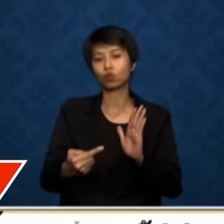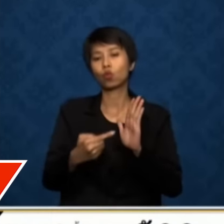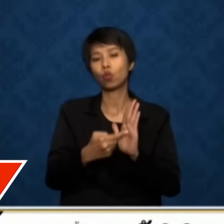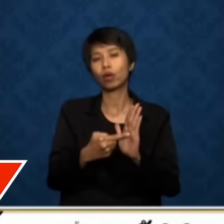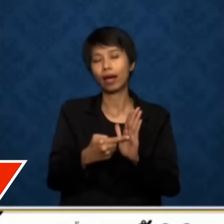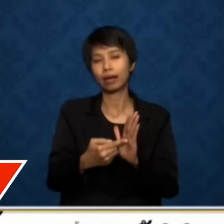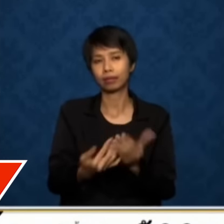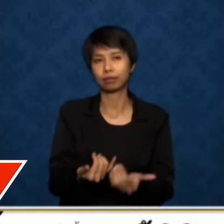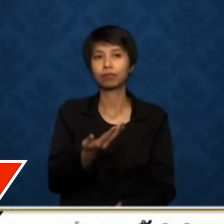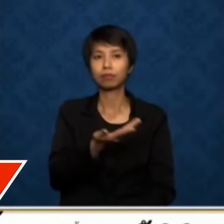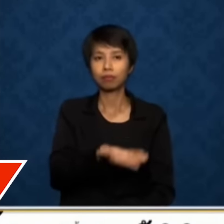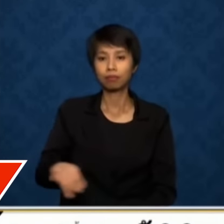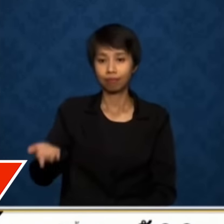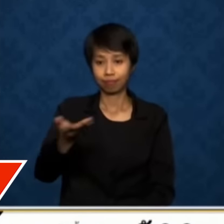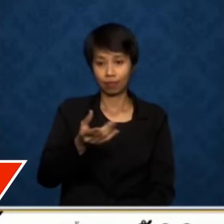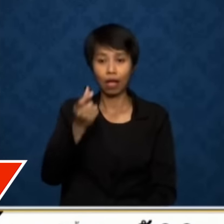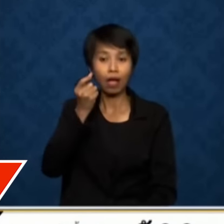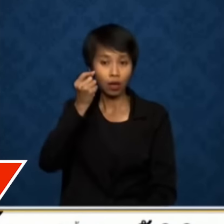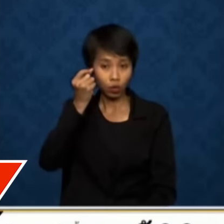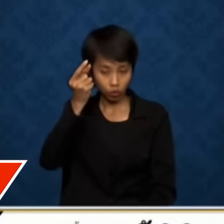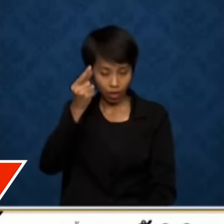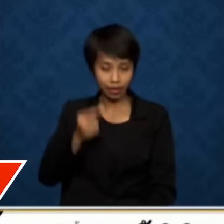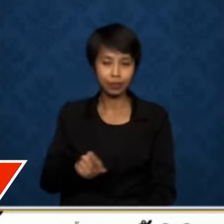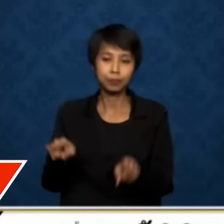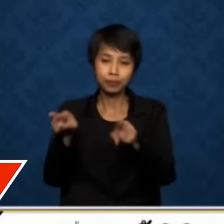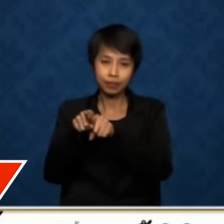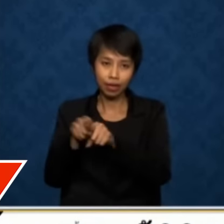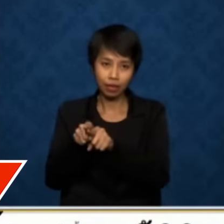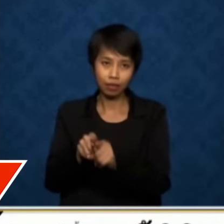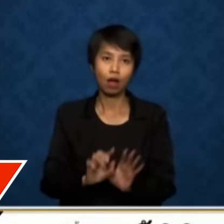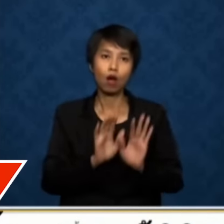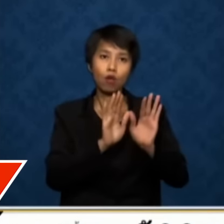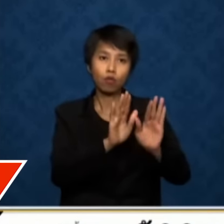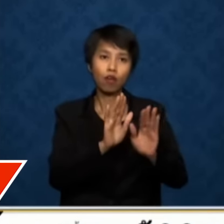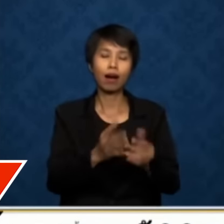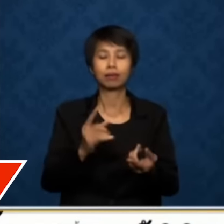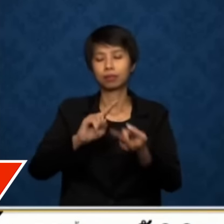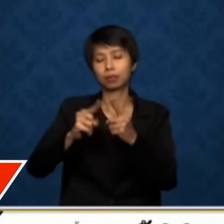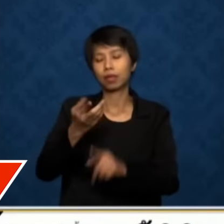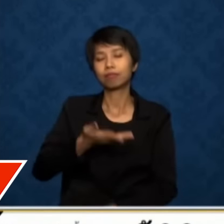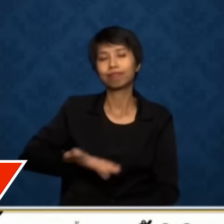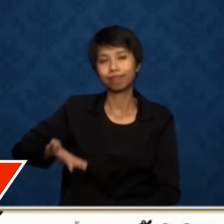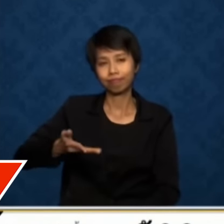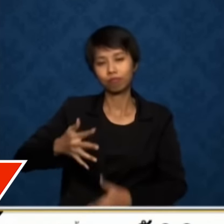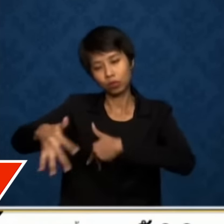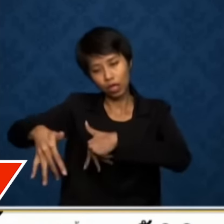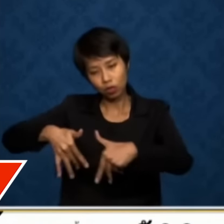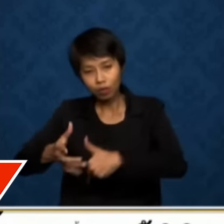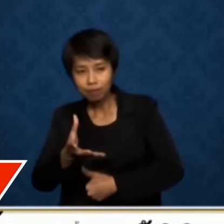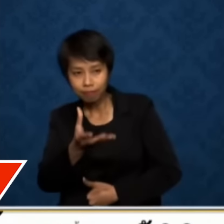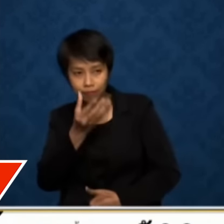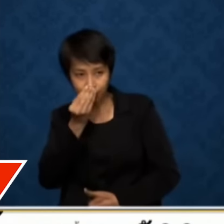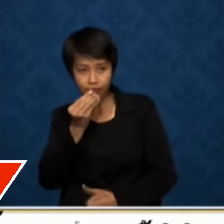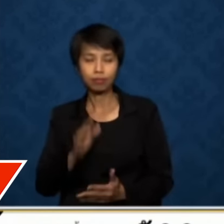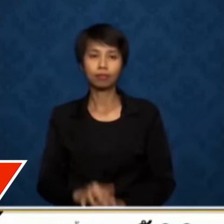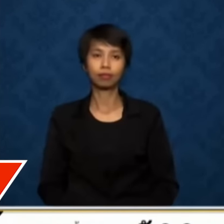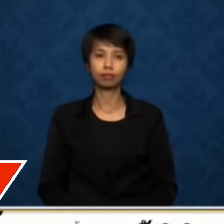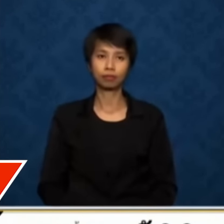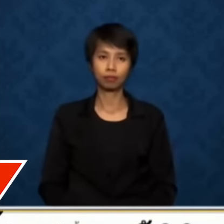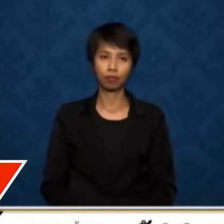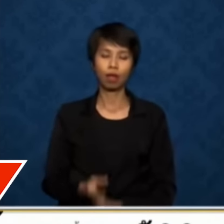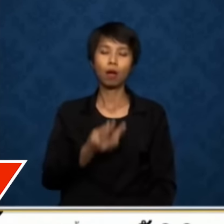อยากจะให้เข้าใจตรงกันผ่านท่านประธานไปถึงท่านรัฐมนตรีแล้วก็เพื่อนสมาชิกจนถึง ประชาชนโดยทั่วไปนะครับว่า